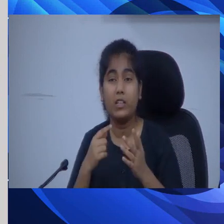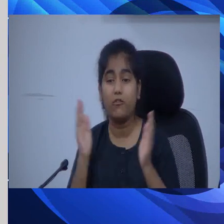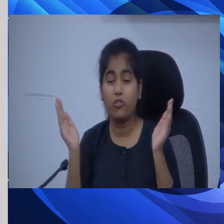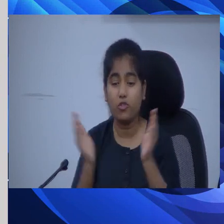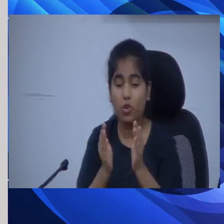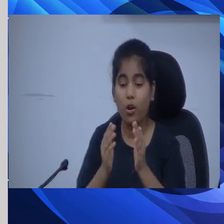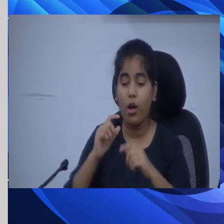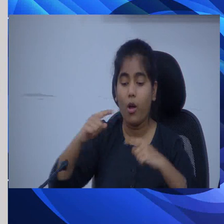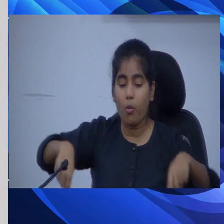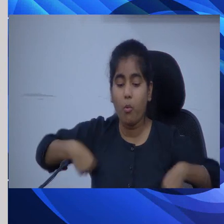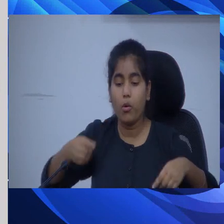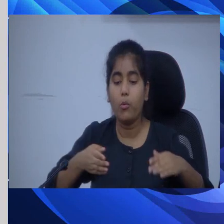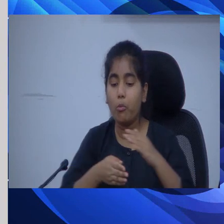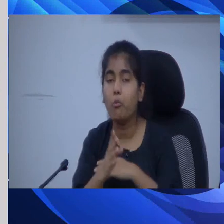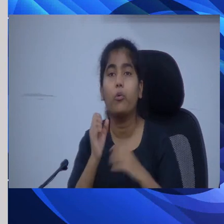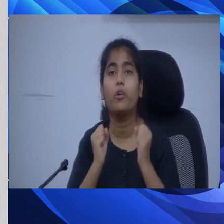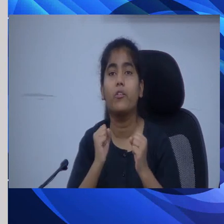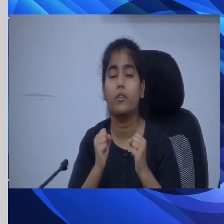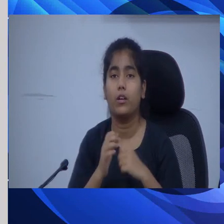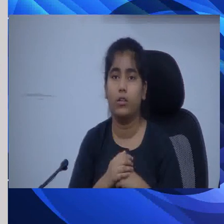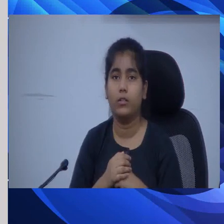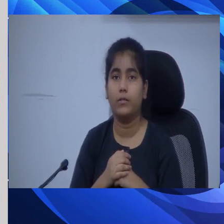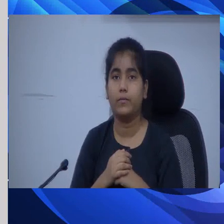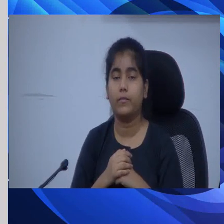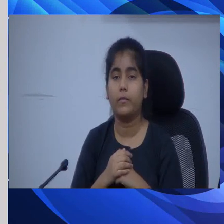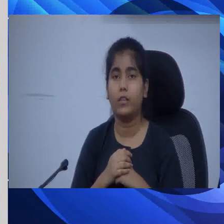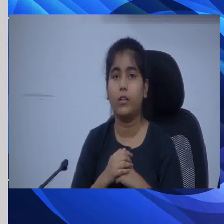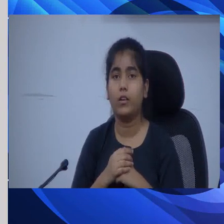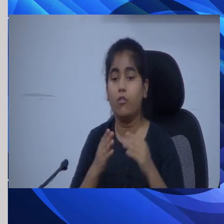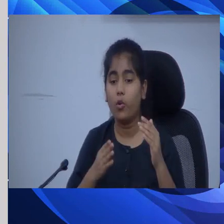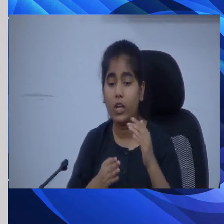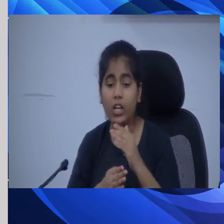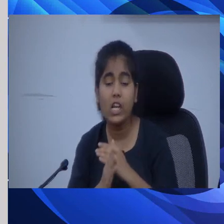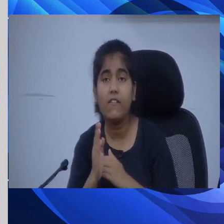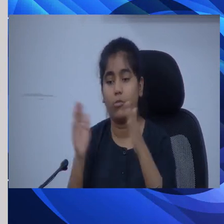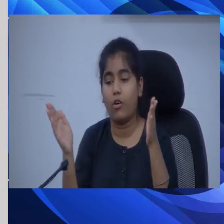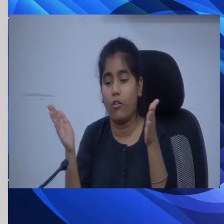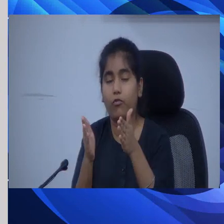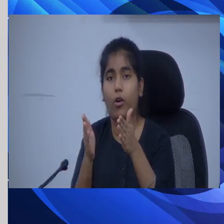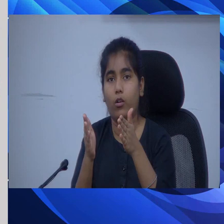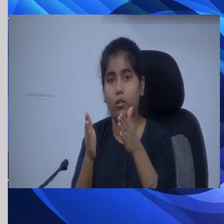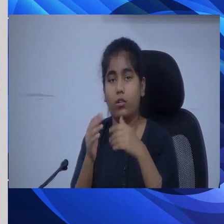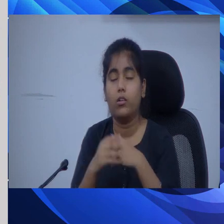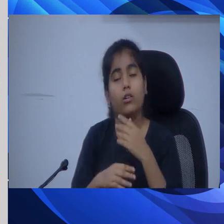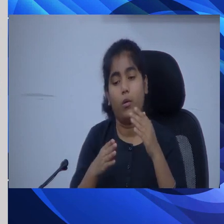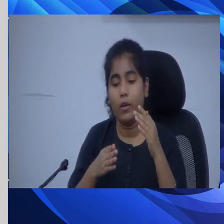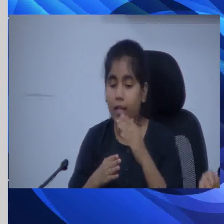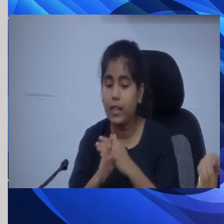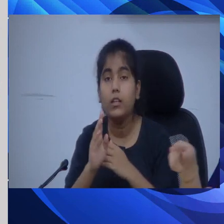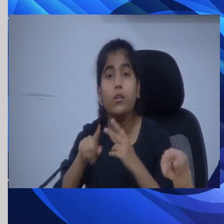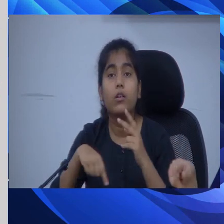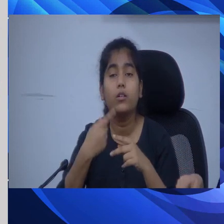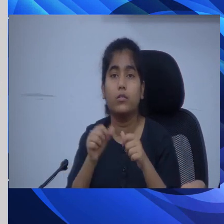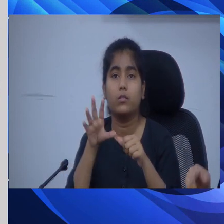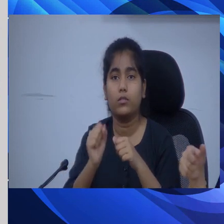तो आम व्हीलचेयर उसके अंदर जा नहीं पाएगा. यानी जो दिव्यांग है और जो पीड़ित है वो अंदर इसलिए नहीं जा पाएगा